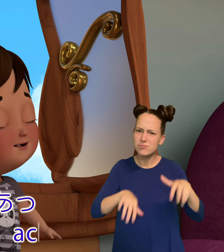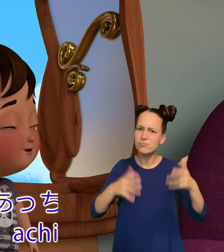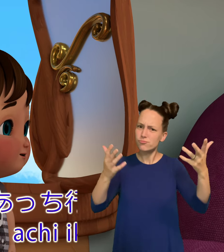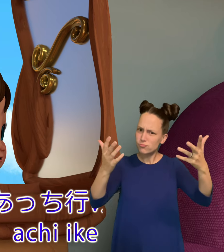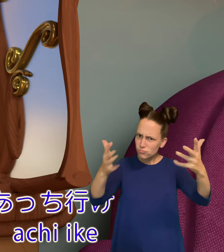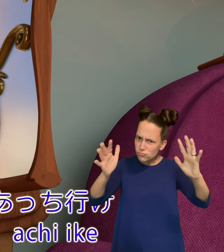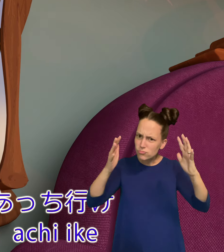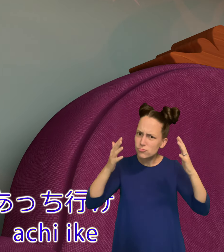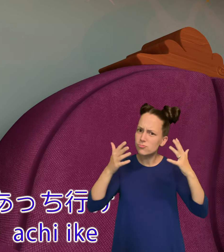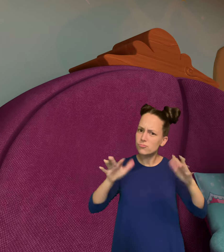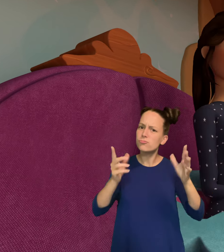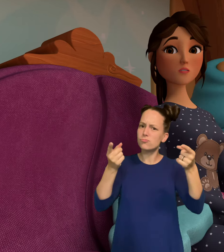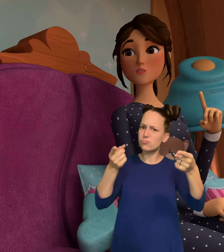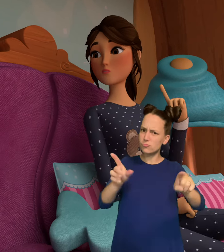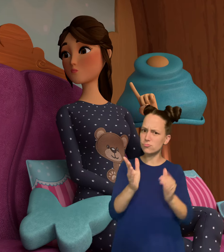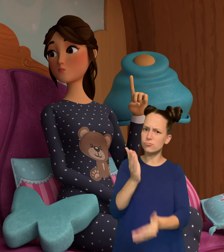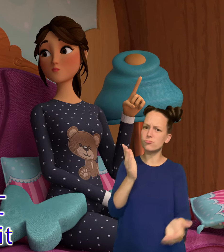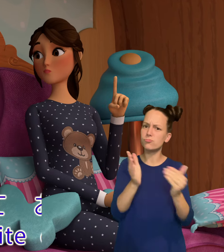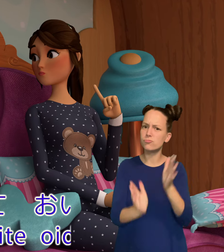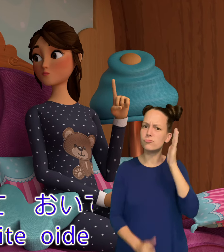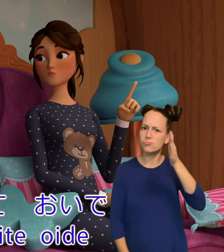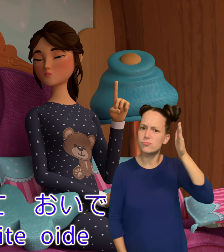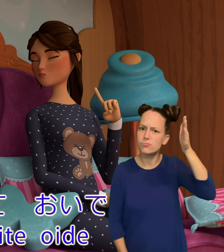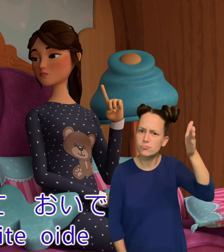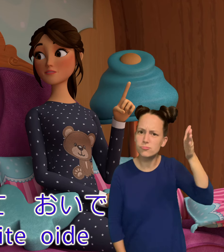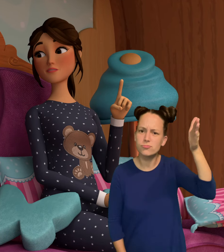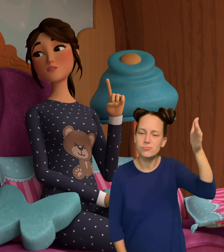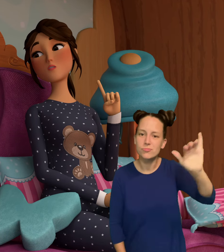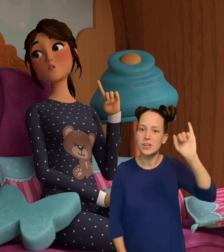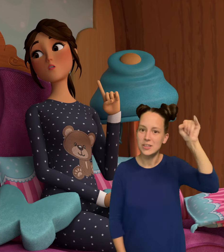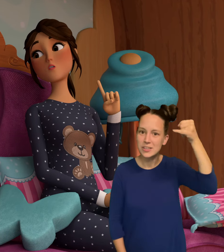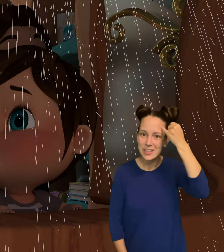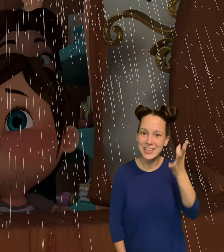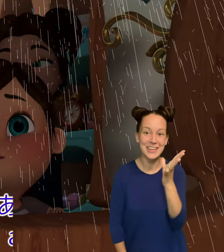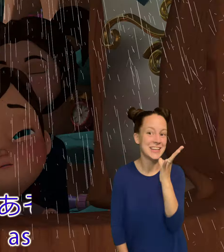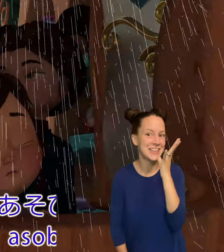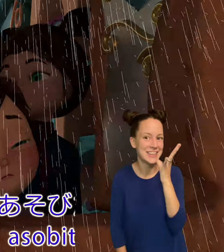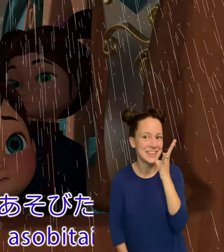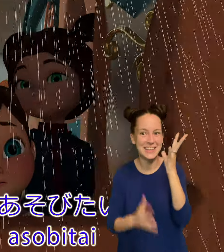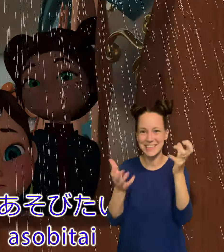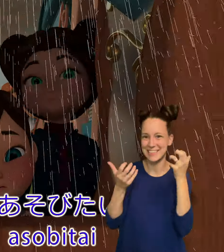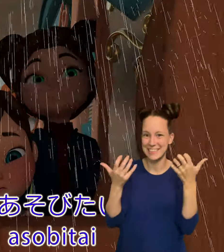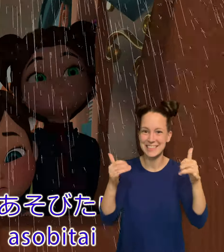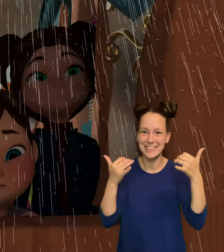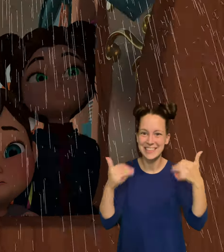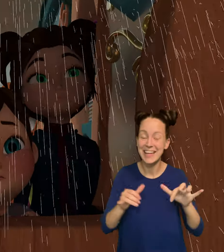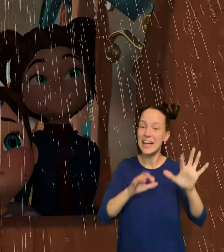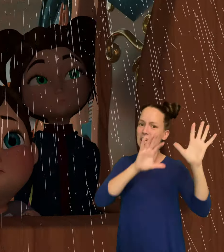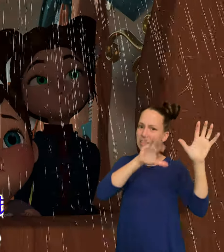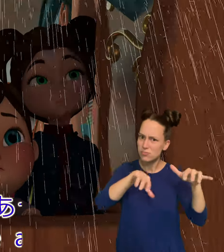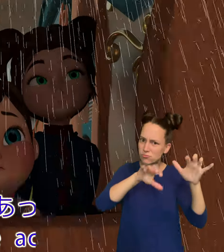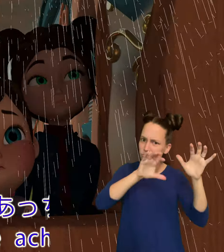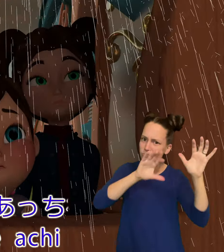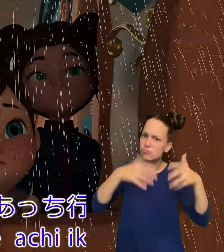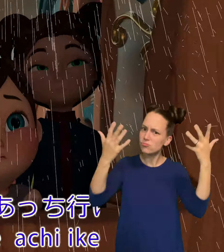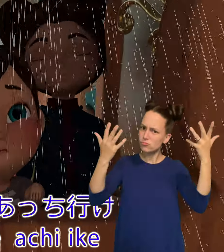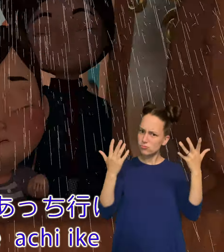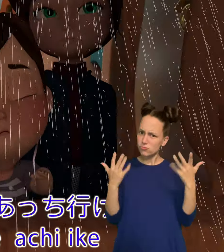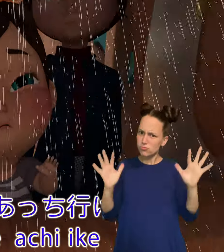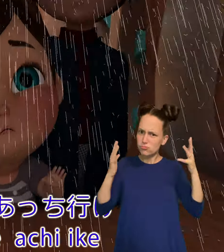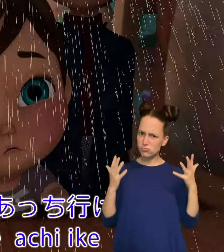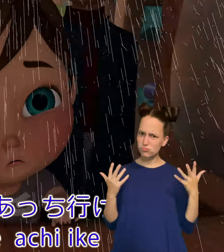アアあけ出直しておいでお姉ちゃん遊びたい雨